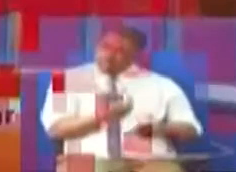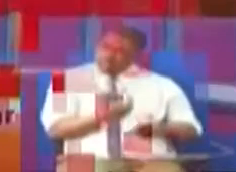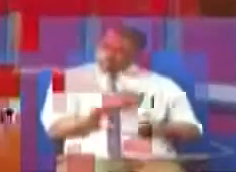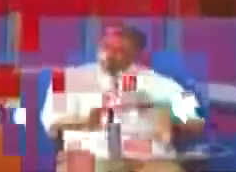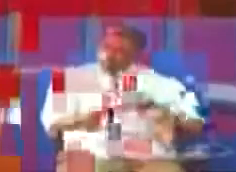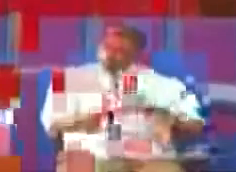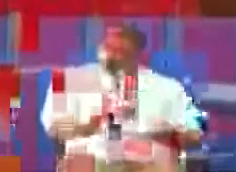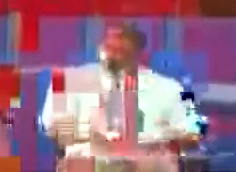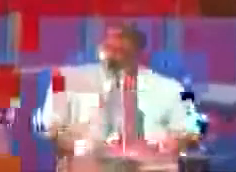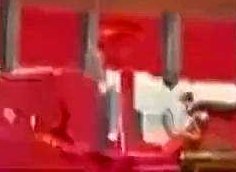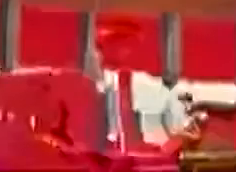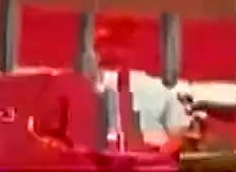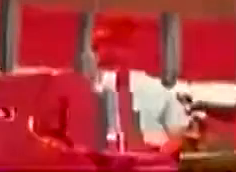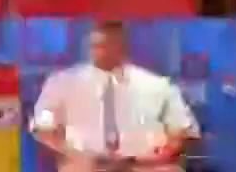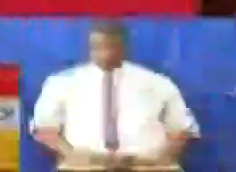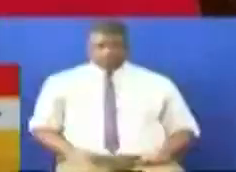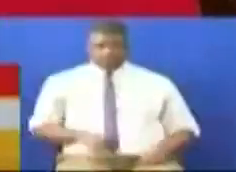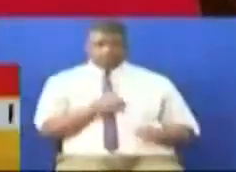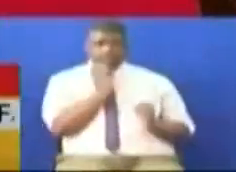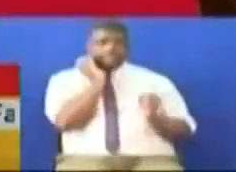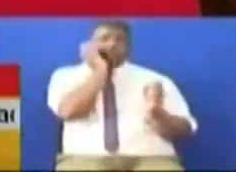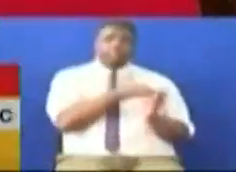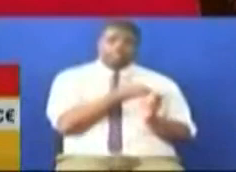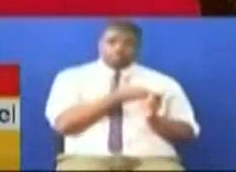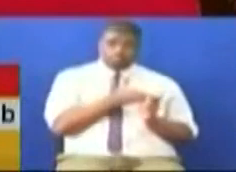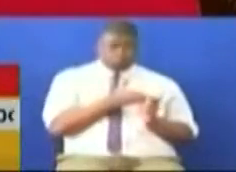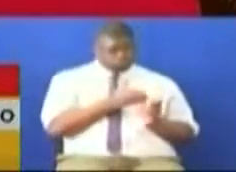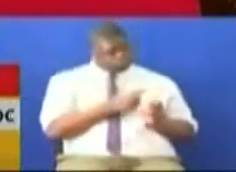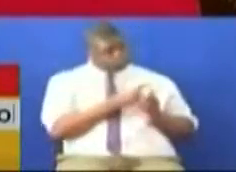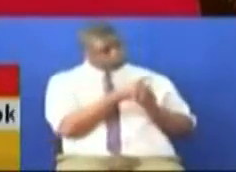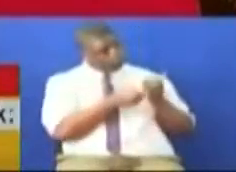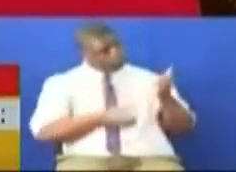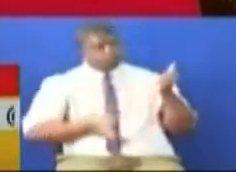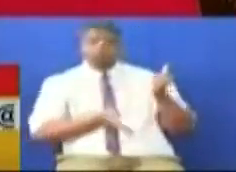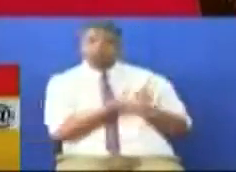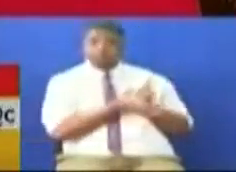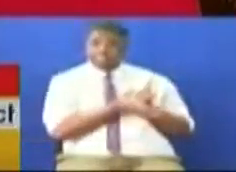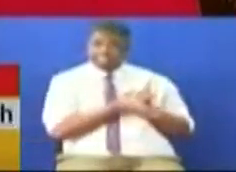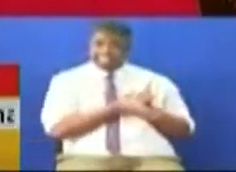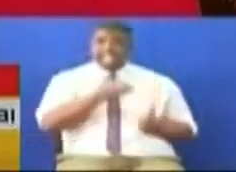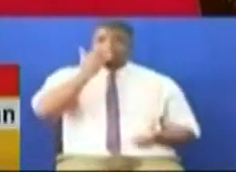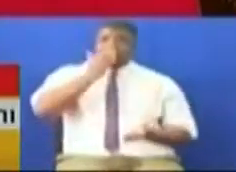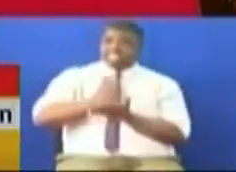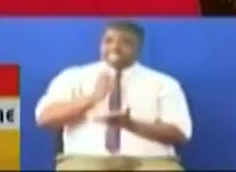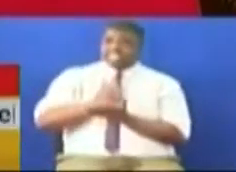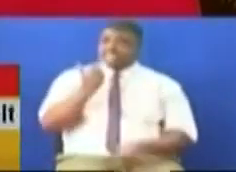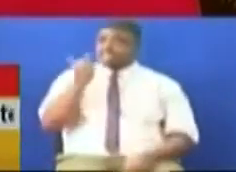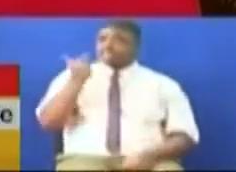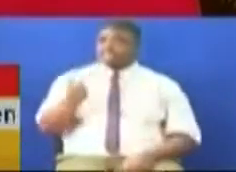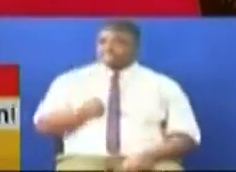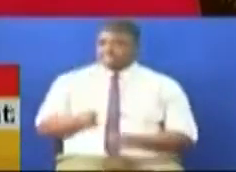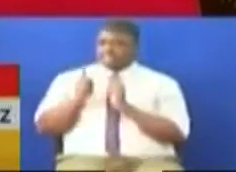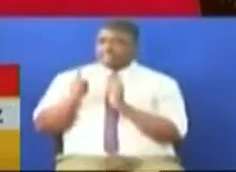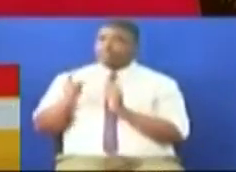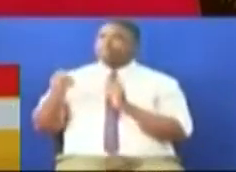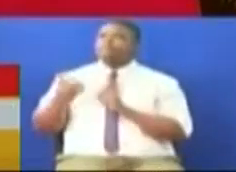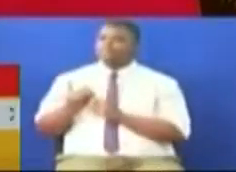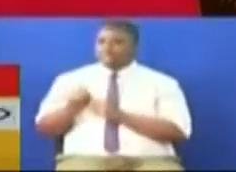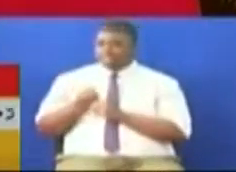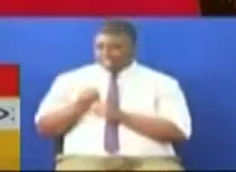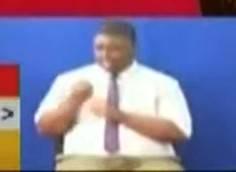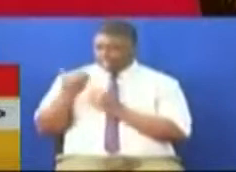Mheshimiwa Speaker, dhamira Mheshimiwa wetu Rais ni kuhakikisha kwamba Tanzania inakuwa ni nchi ya